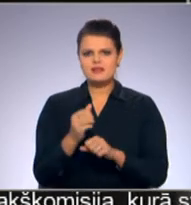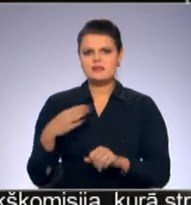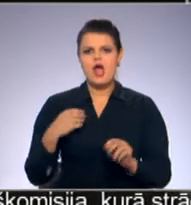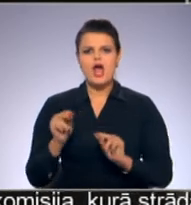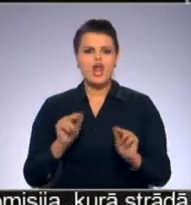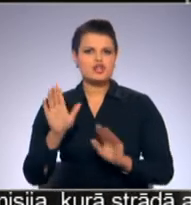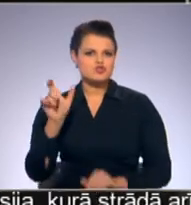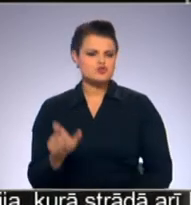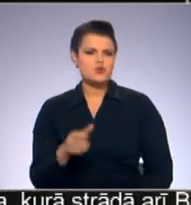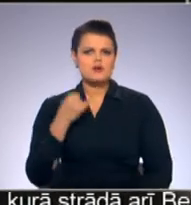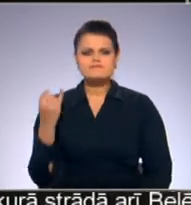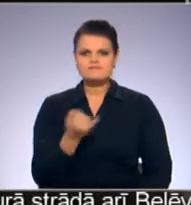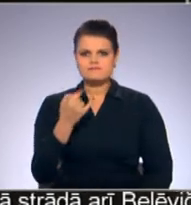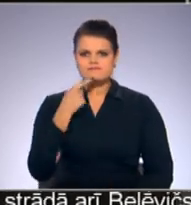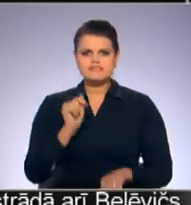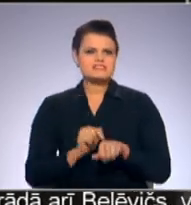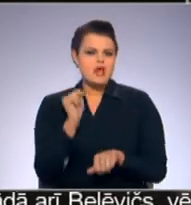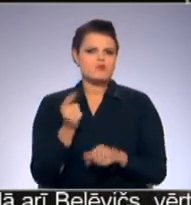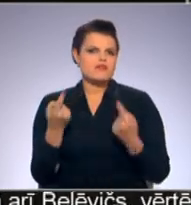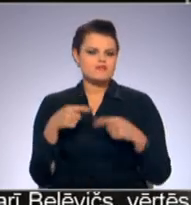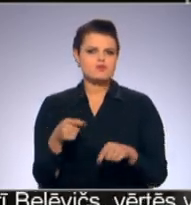tāda sajūta, ka tu visu laiku atrodies pie